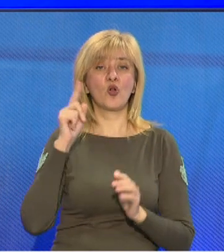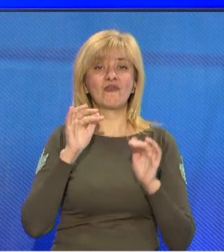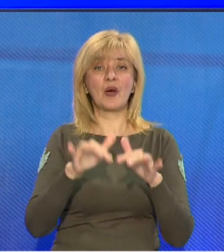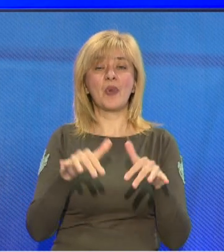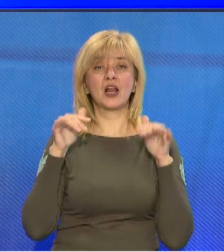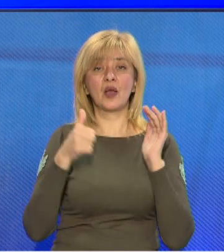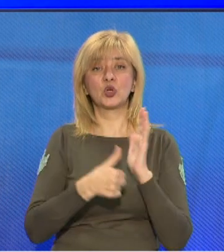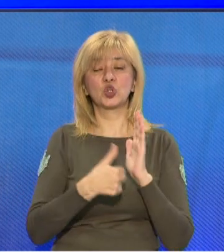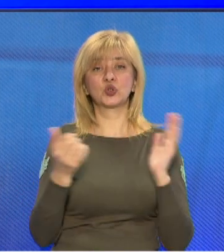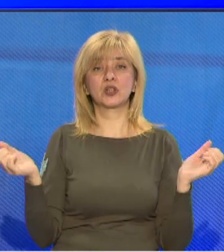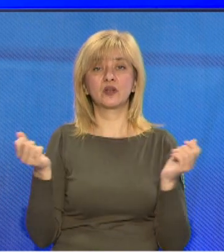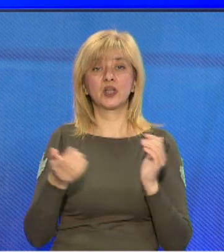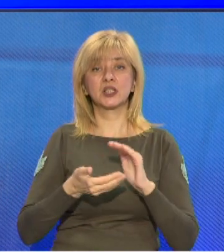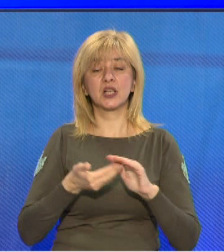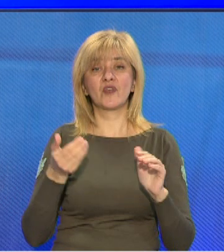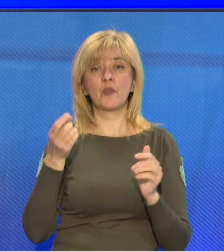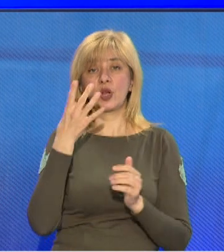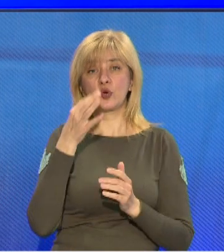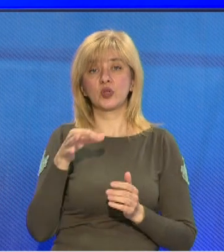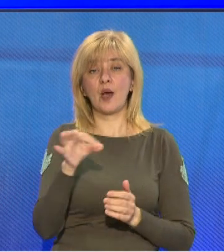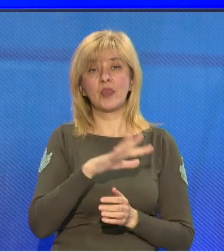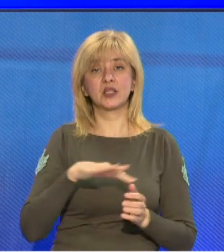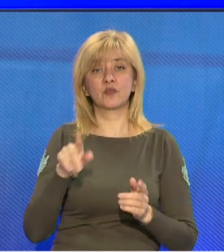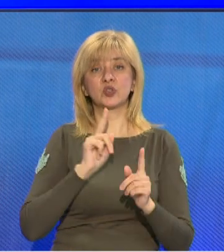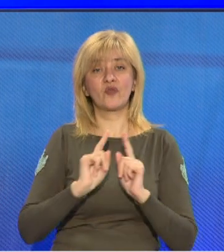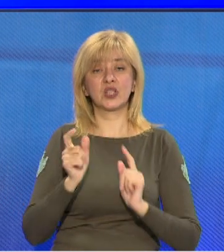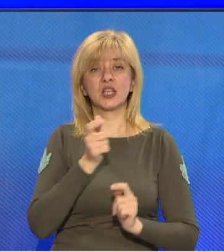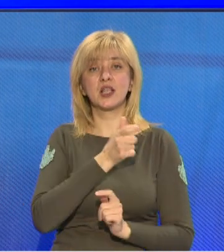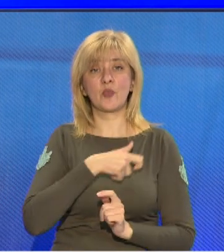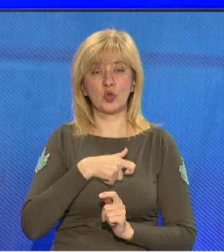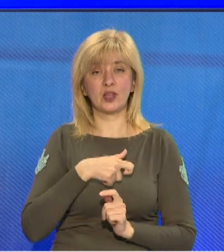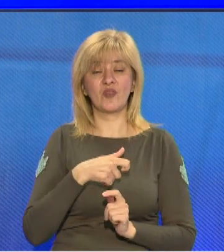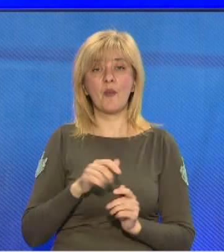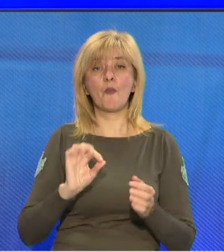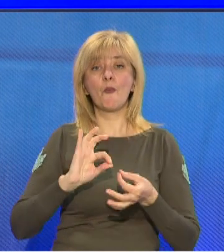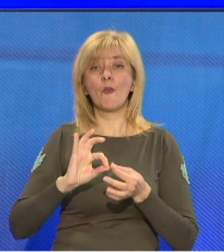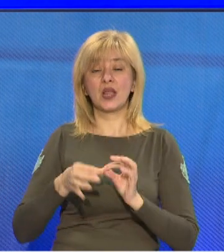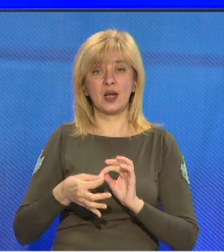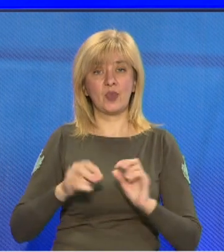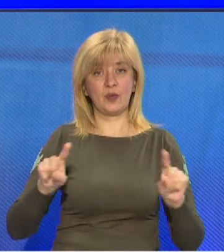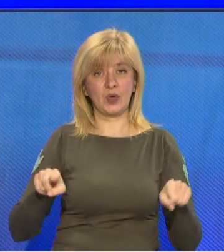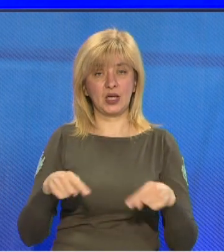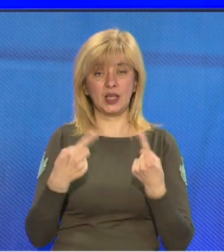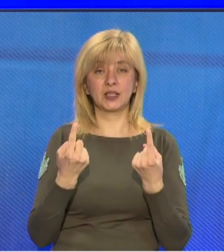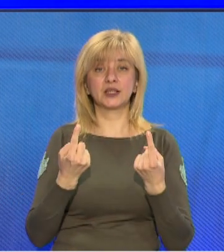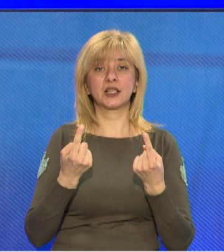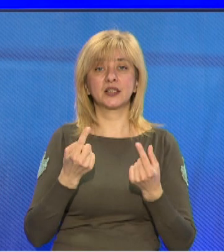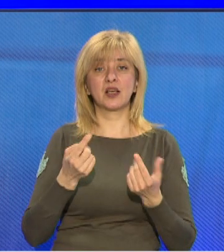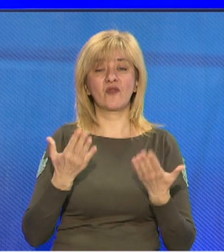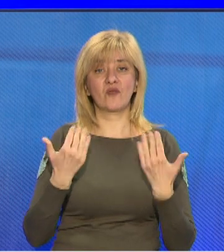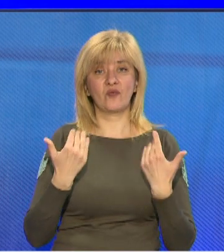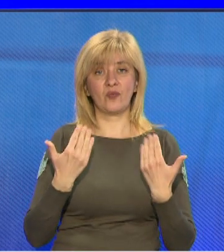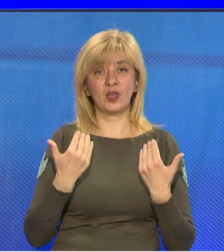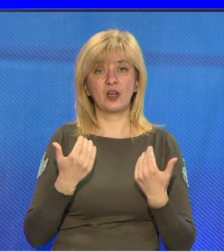6-го склікання пры Гродзенскім абласным савеце дэпутатаў. Падрабязней аб арганізацыі вольнага часу дзяцей на канікулах у